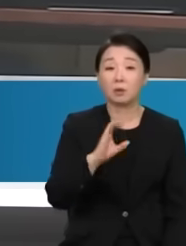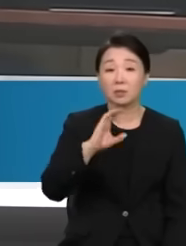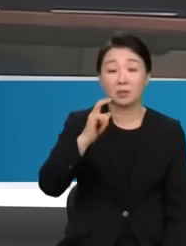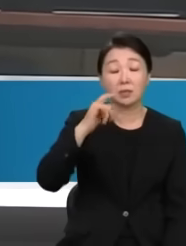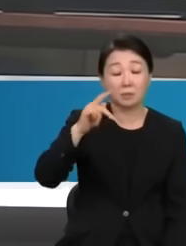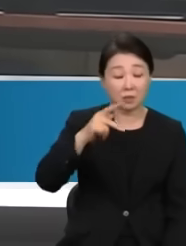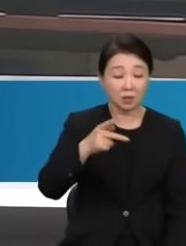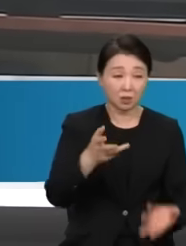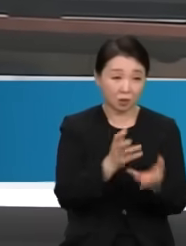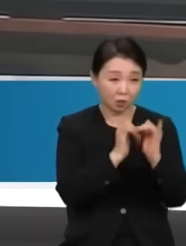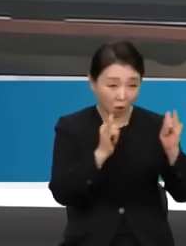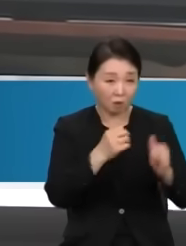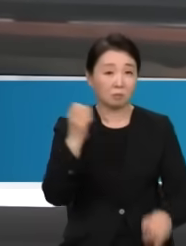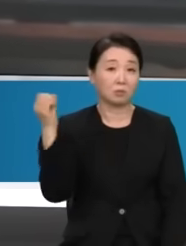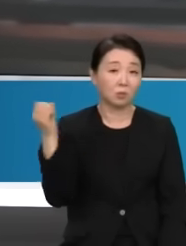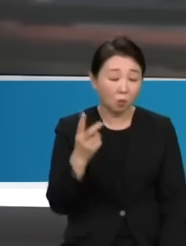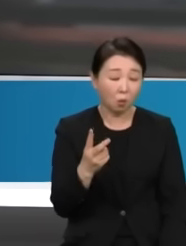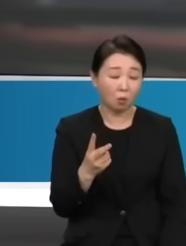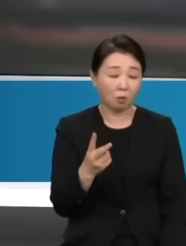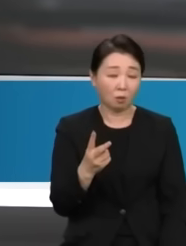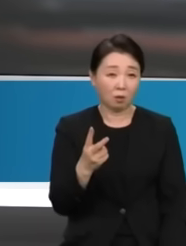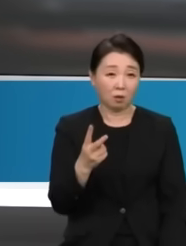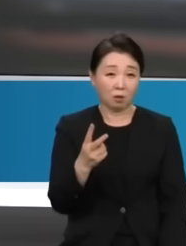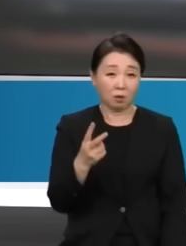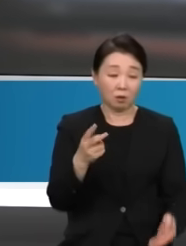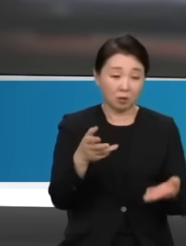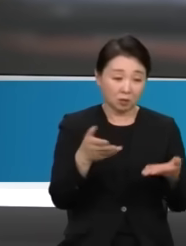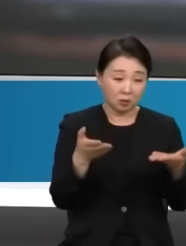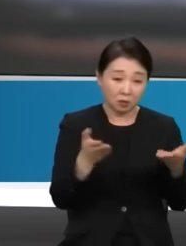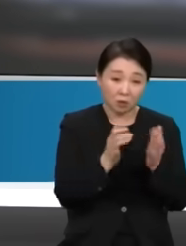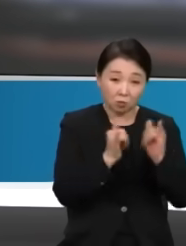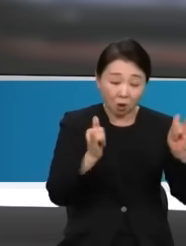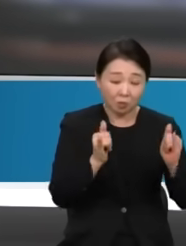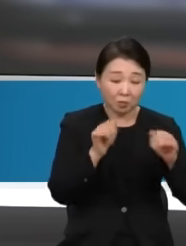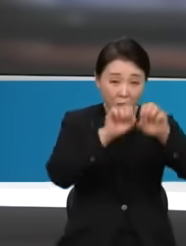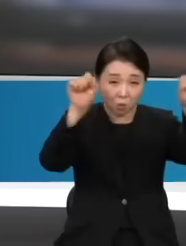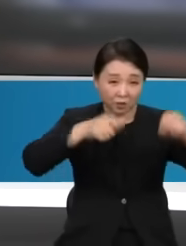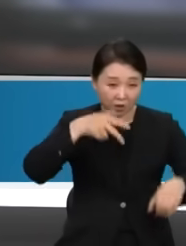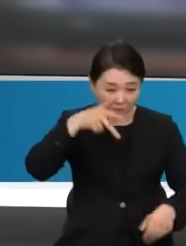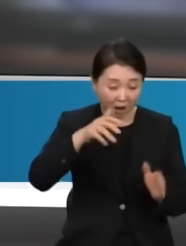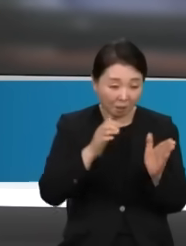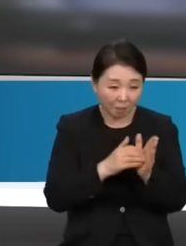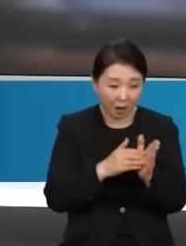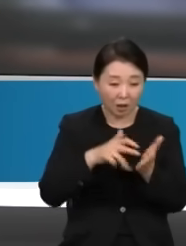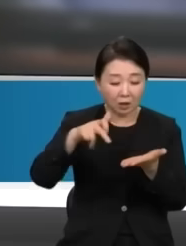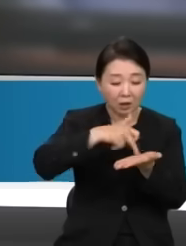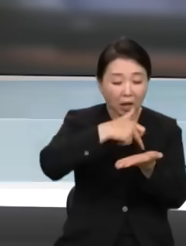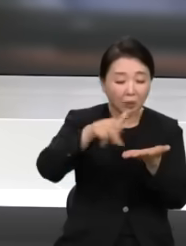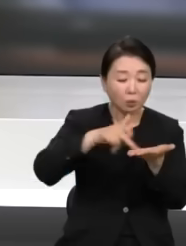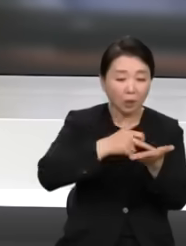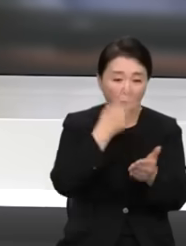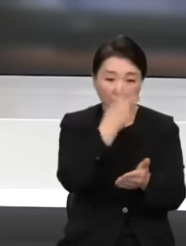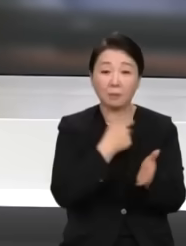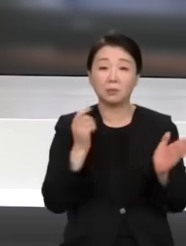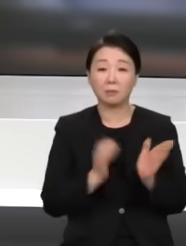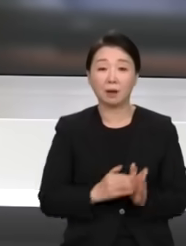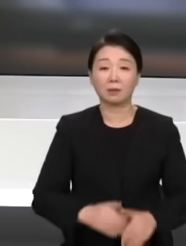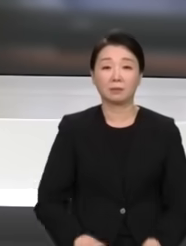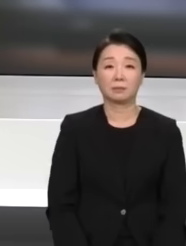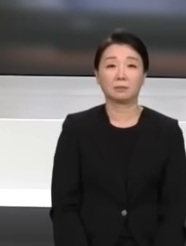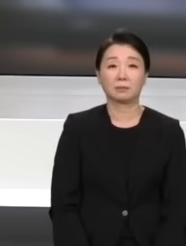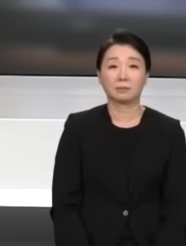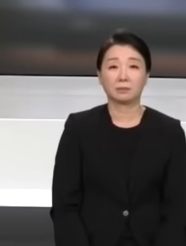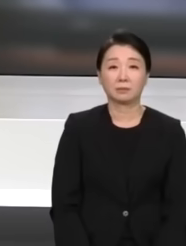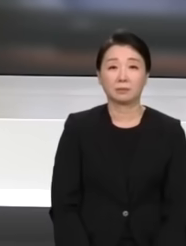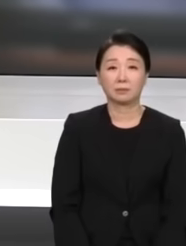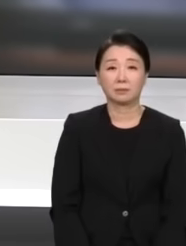CCTV로 직원들뿐 아니라 직원들 모니터까지 지켜봤고 주고받는 메시지도 감시했다고 주장했습니다. 오승렬 PD가